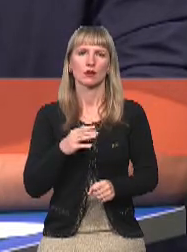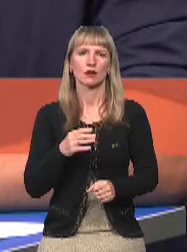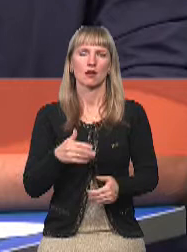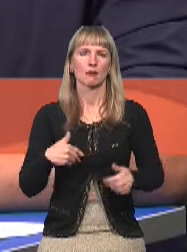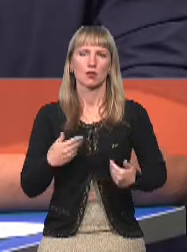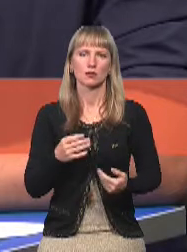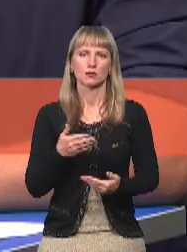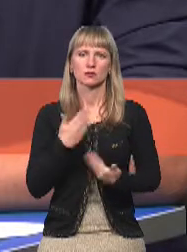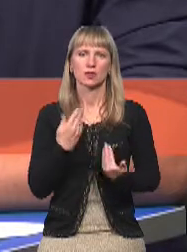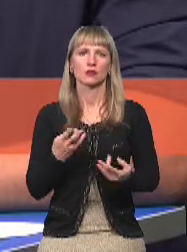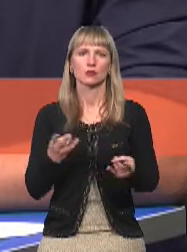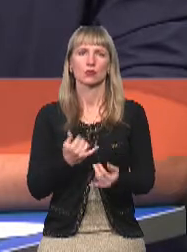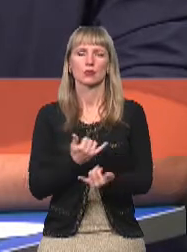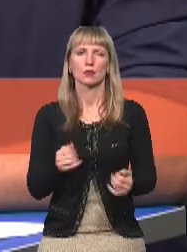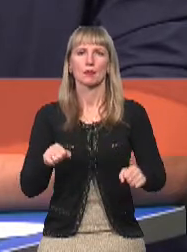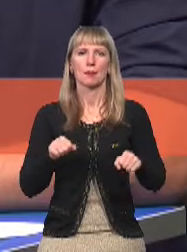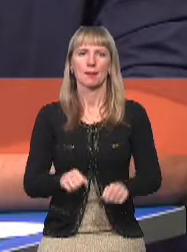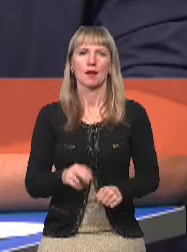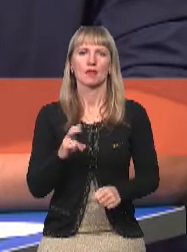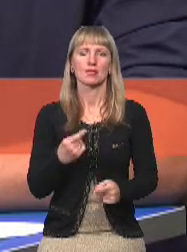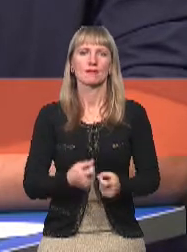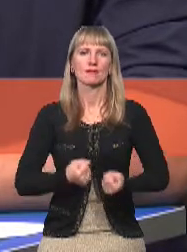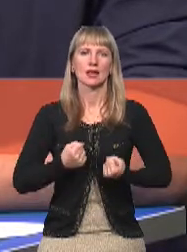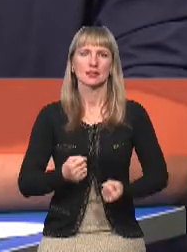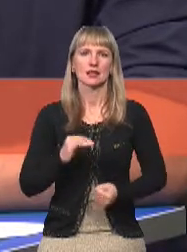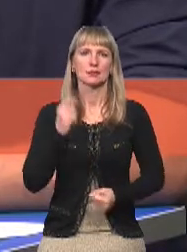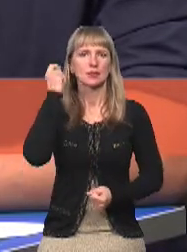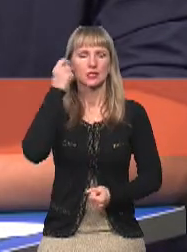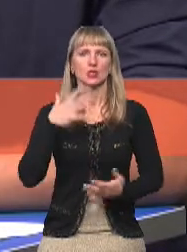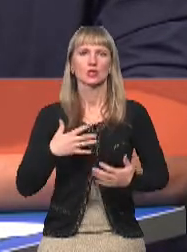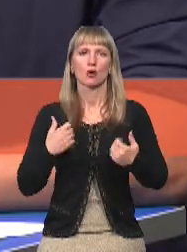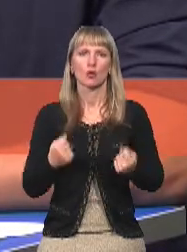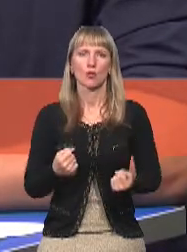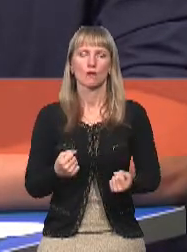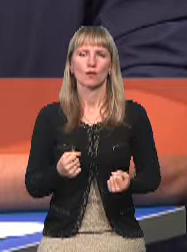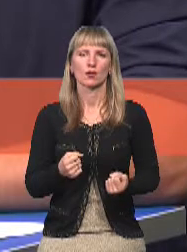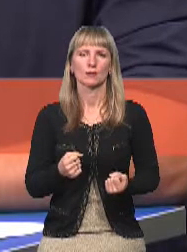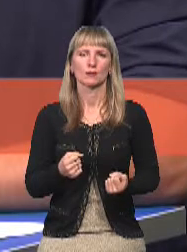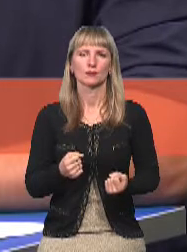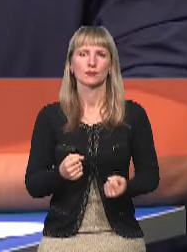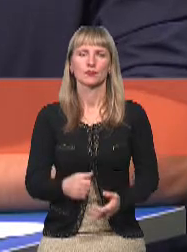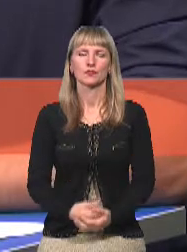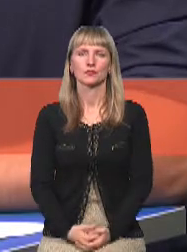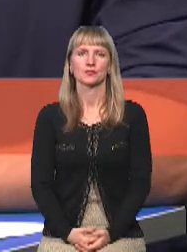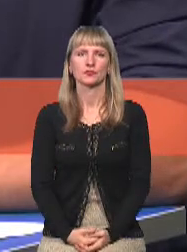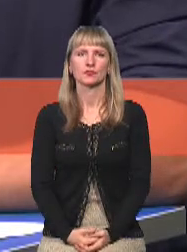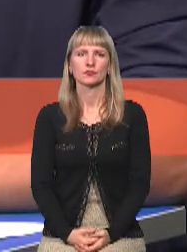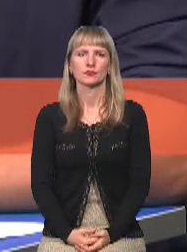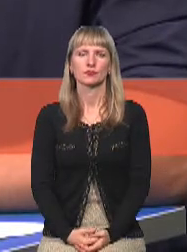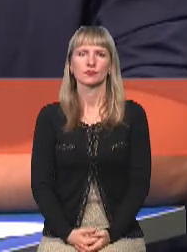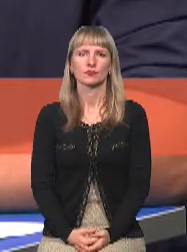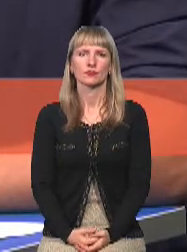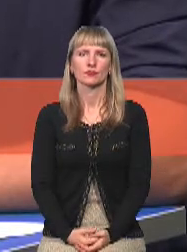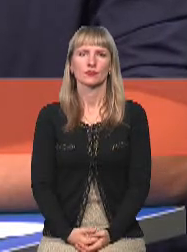власне, забезпечувати право на цей фізичне та психічне здоров'я. Так? Пані, а яка